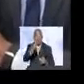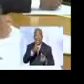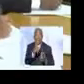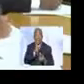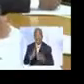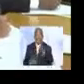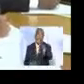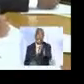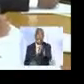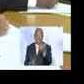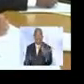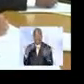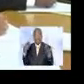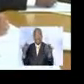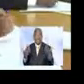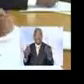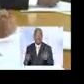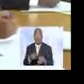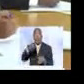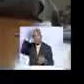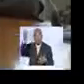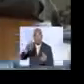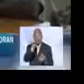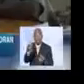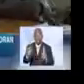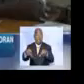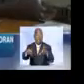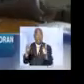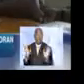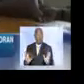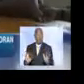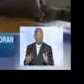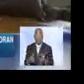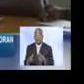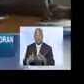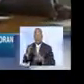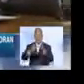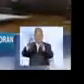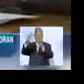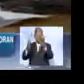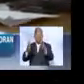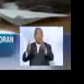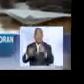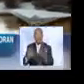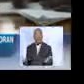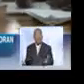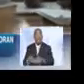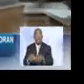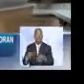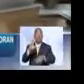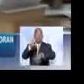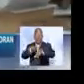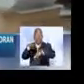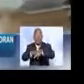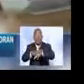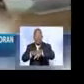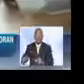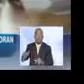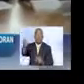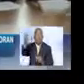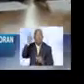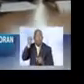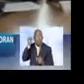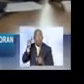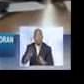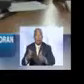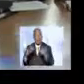force légale. Le ministre Paul Kofi Kofi a également indiqué qu'un atelier sera organisé dans les prochains jours avec les différents acteurs